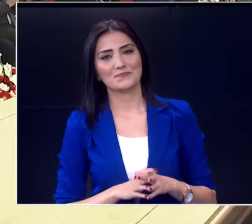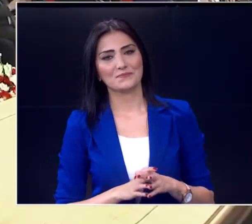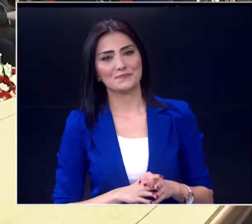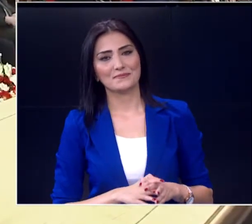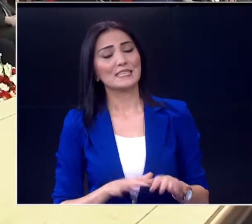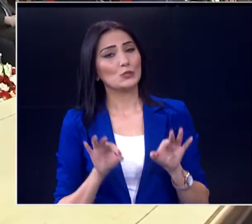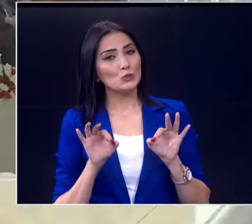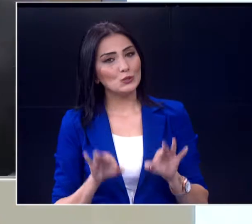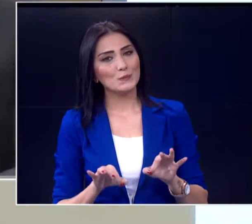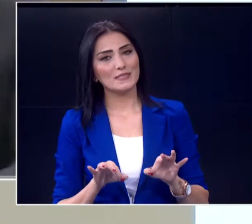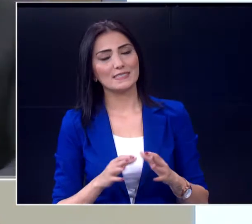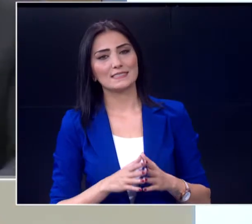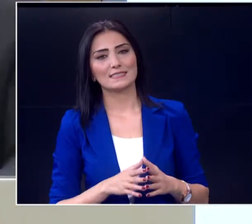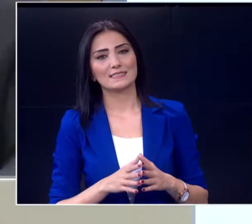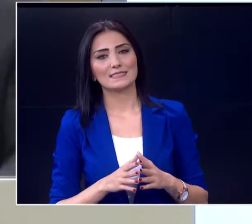Şimdi